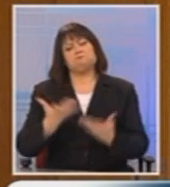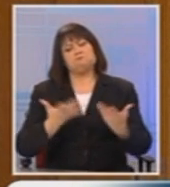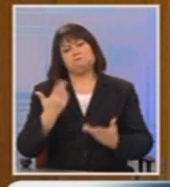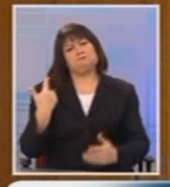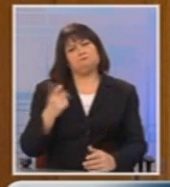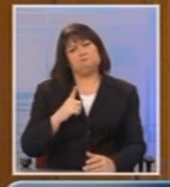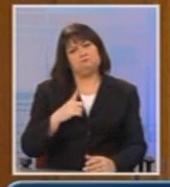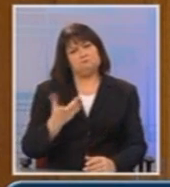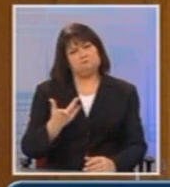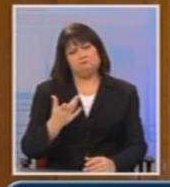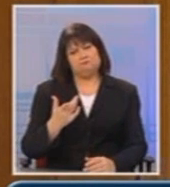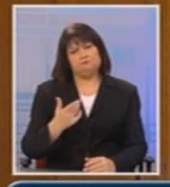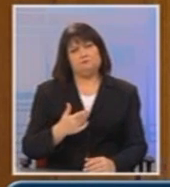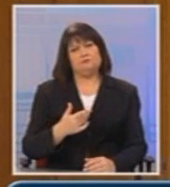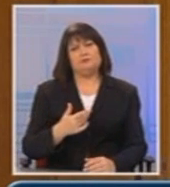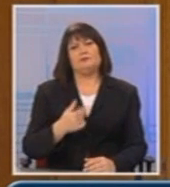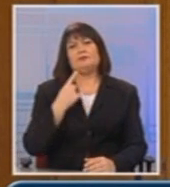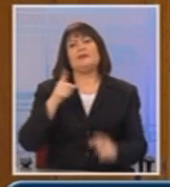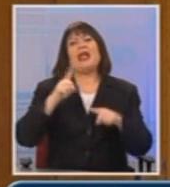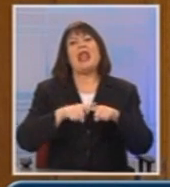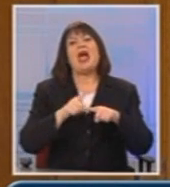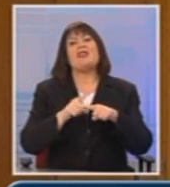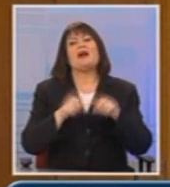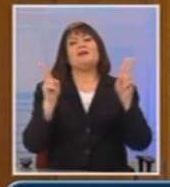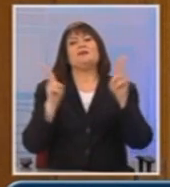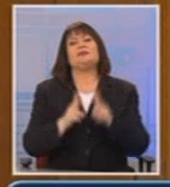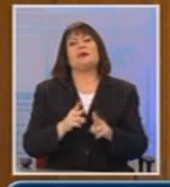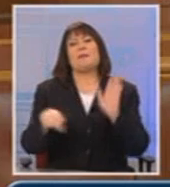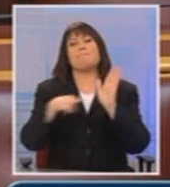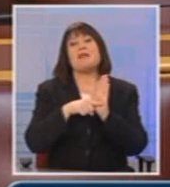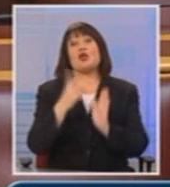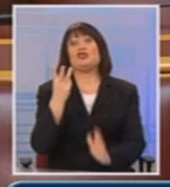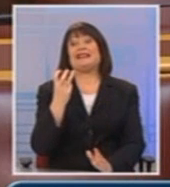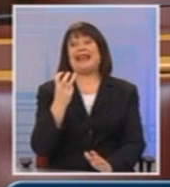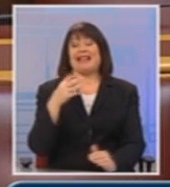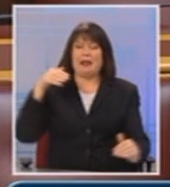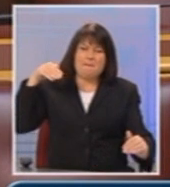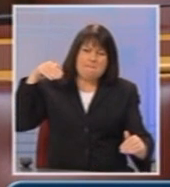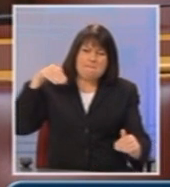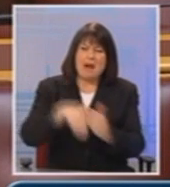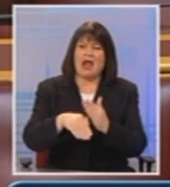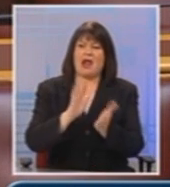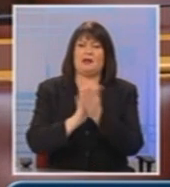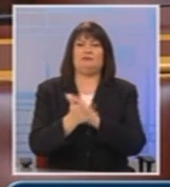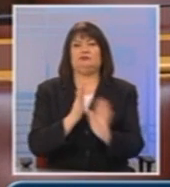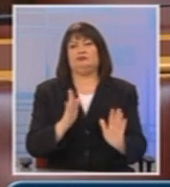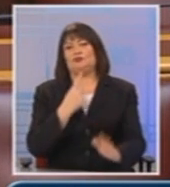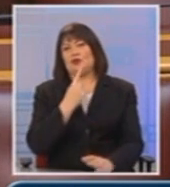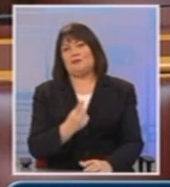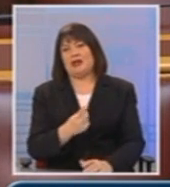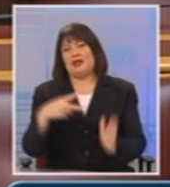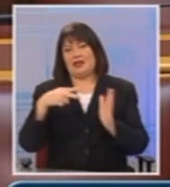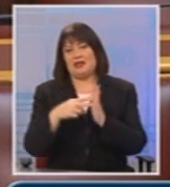Υπουργέ, ότι το ξεφούσκωμα της Ελλάδας θα πάει κοντά στο μείον 30, δηλαδή θα χτυπήσει πάτο στο μείον 30. Πήγαμε